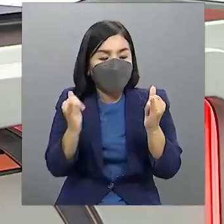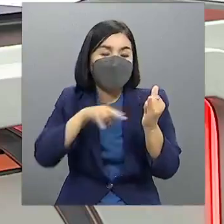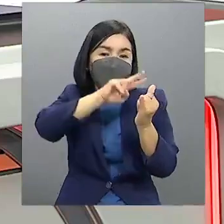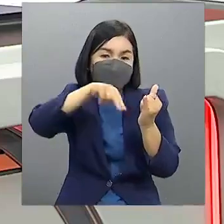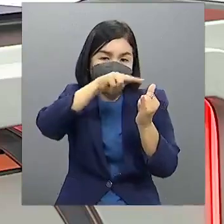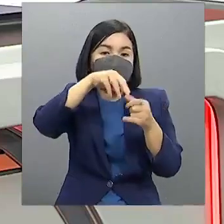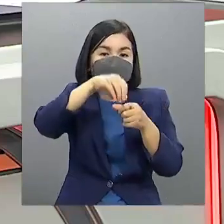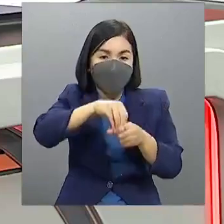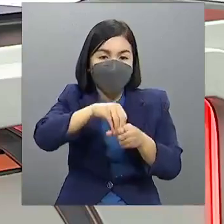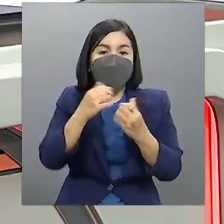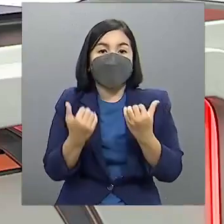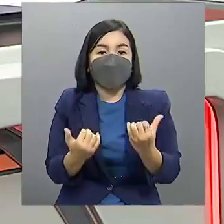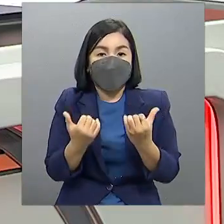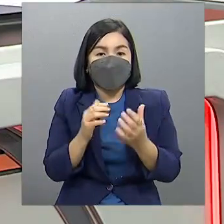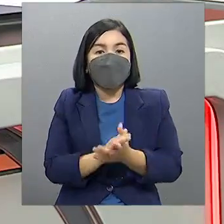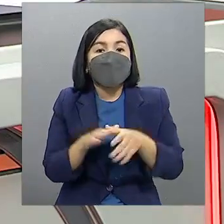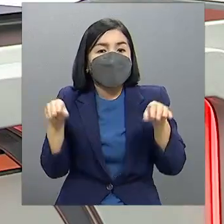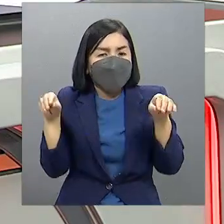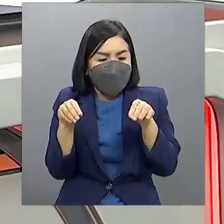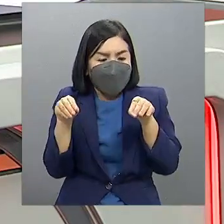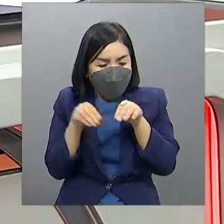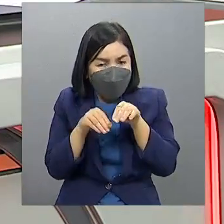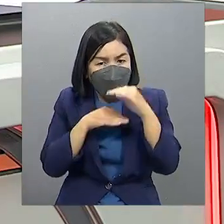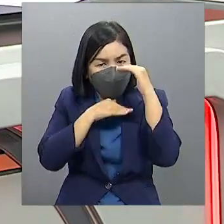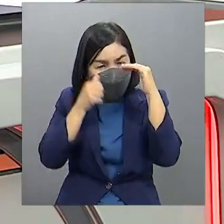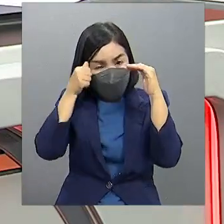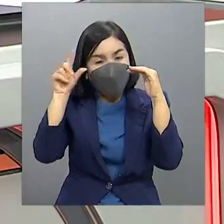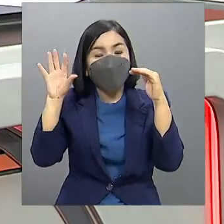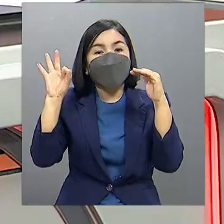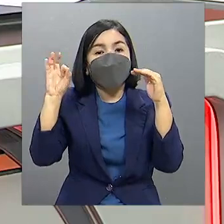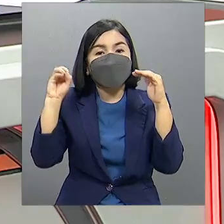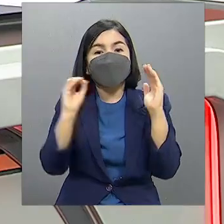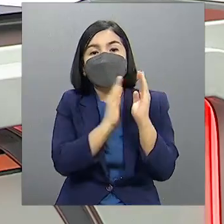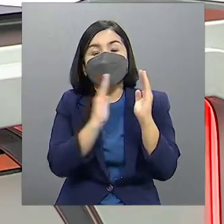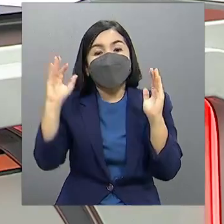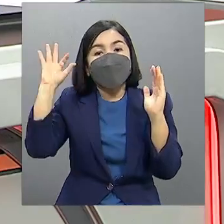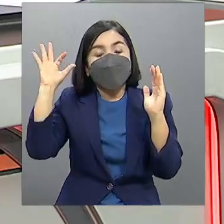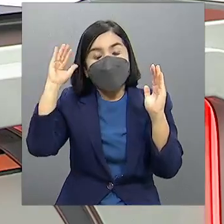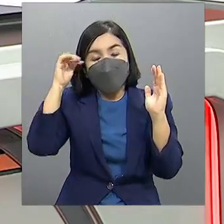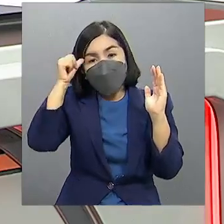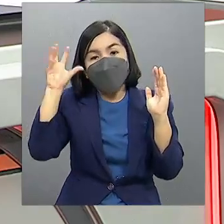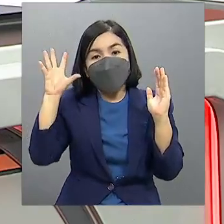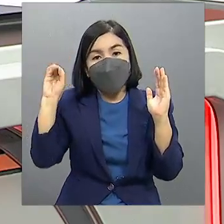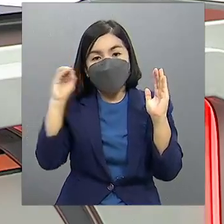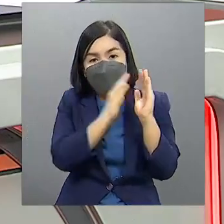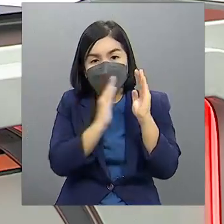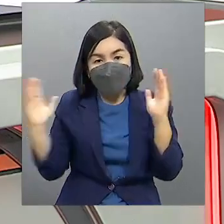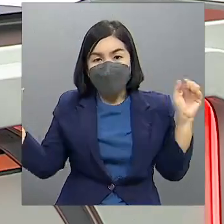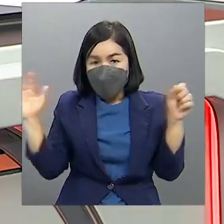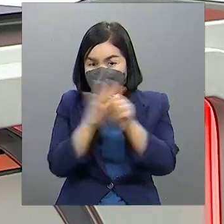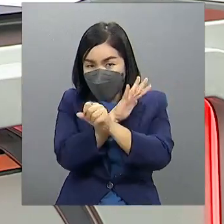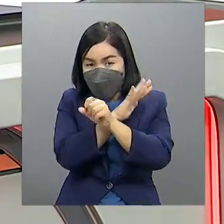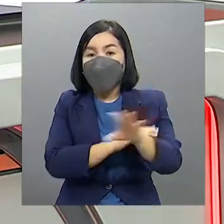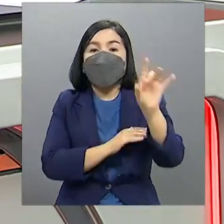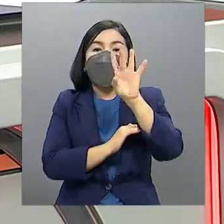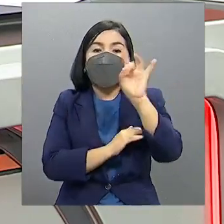ก็นับถอยหลังอีก 50วันก็จะครบกำหนดที่ประกาศเอาไว้ว่าไทยจะฉีดวัคซีนให้ได้ร้อยล้านโด๊สนะ